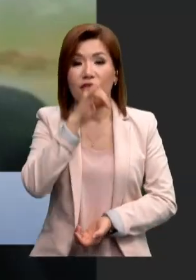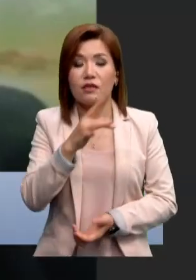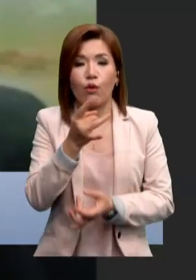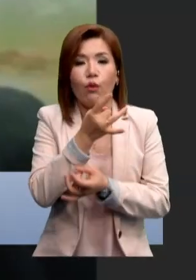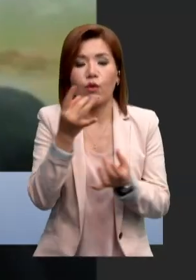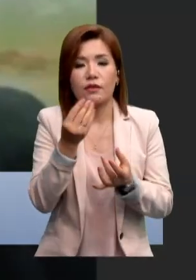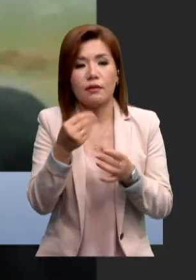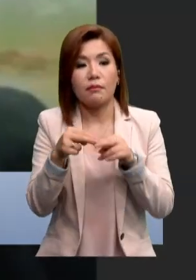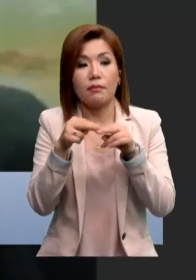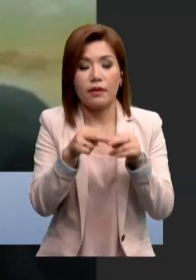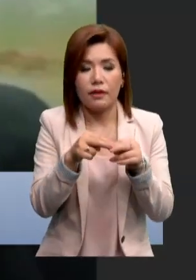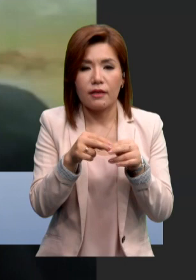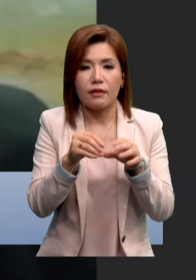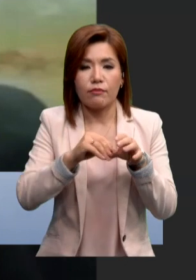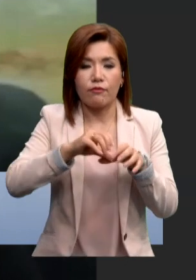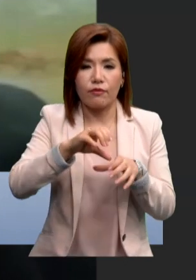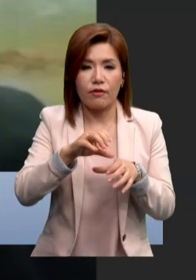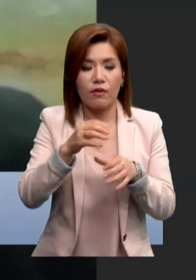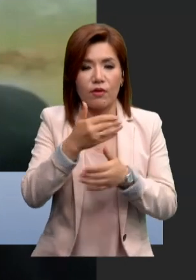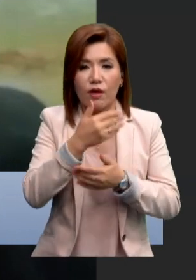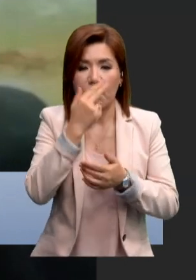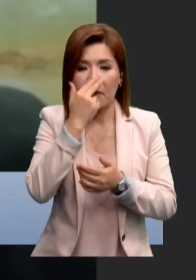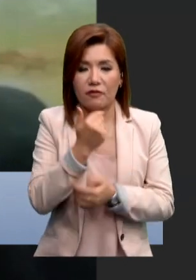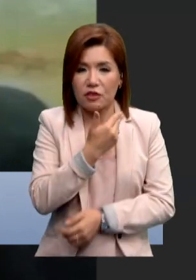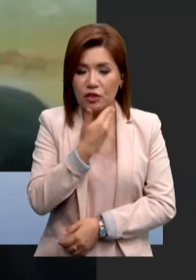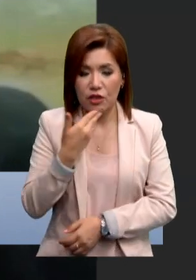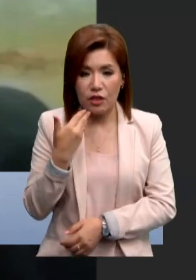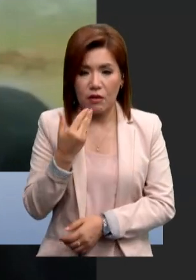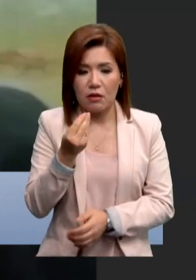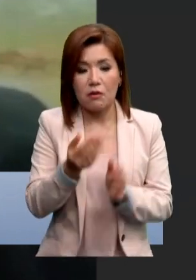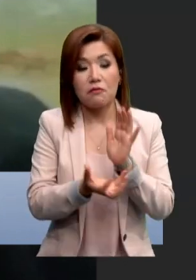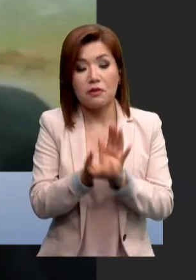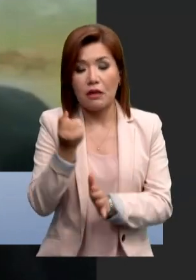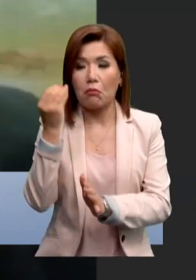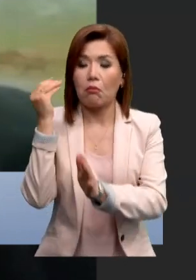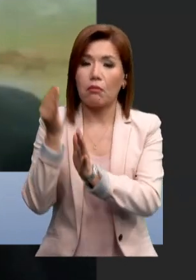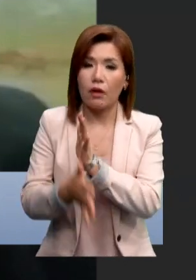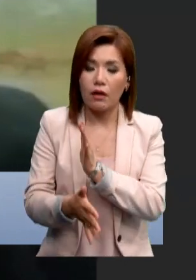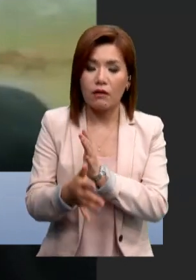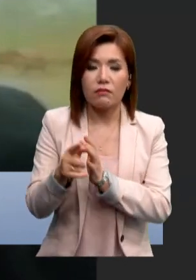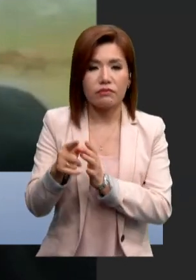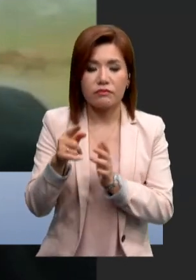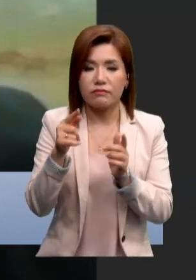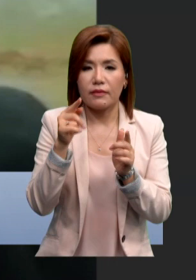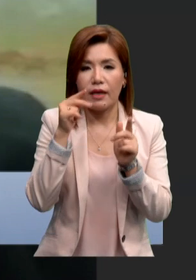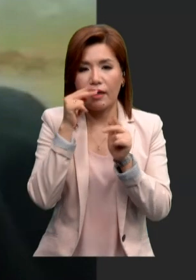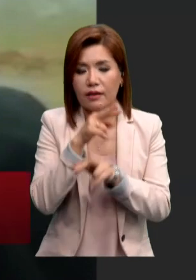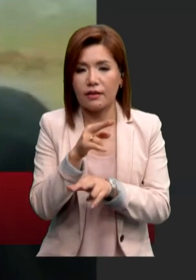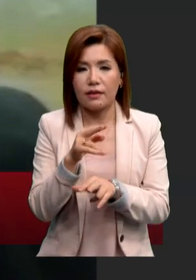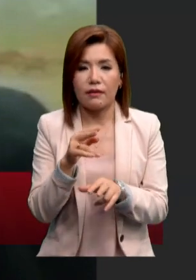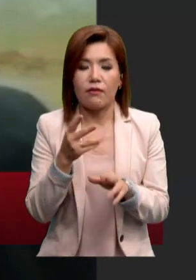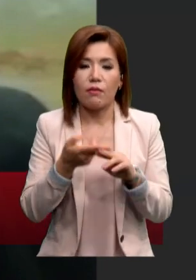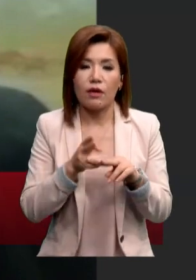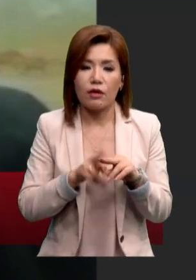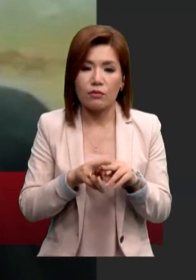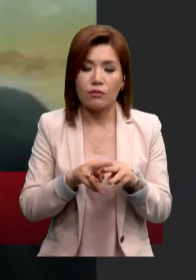культуры инвестирования поэтому конечно же вот так прямо взять и раздаривать деньги вот мне кажется не совсем верно и здесь